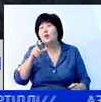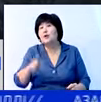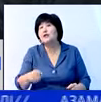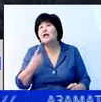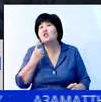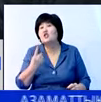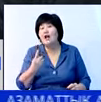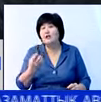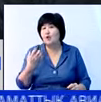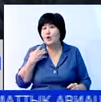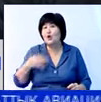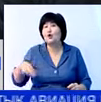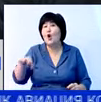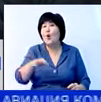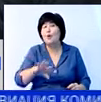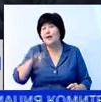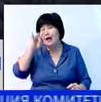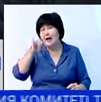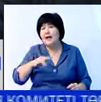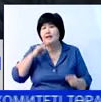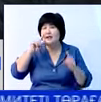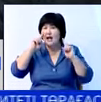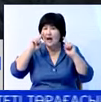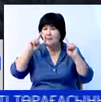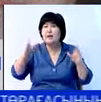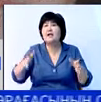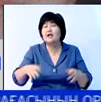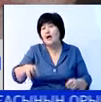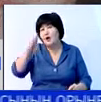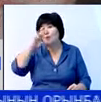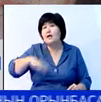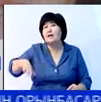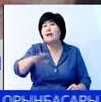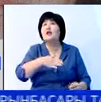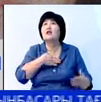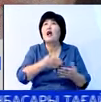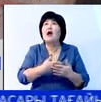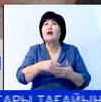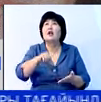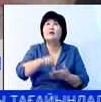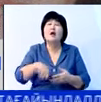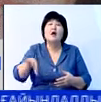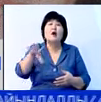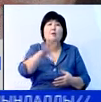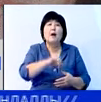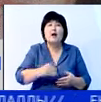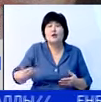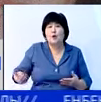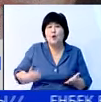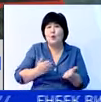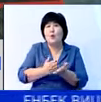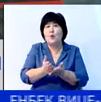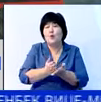жалғыз Қызылорда облысында емес, Қазақстанға белгілі мемлекет қоғам қайраткері болды. Бар саналы өмірін